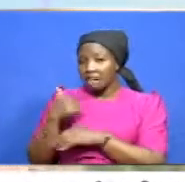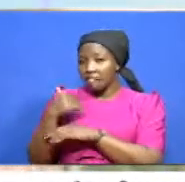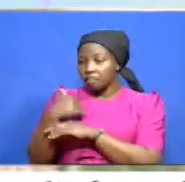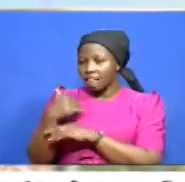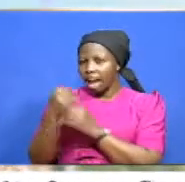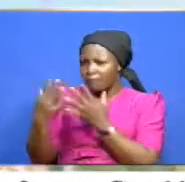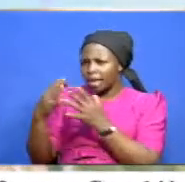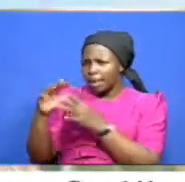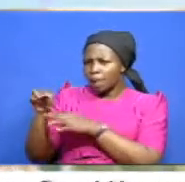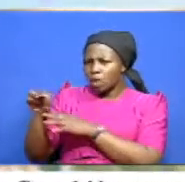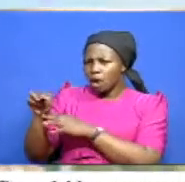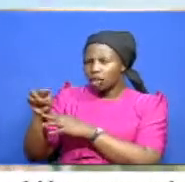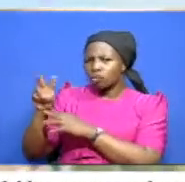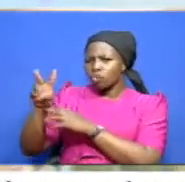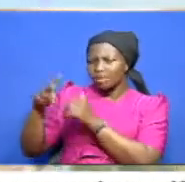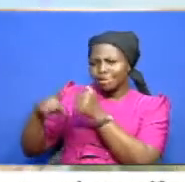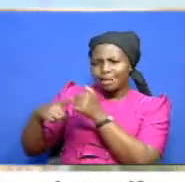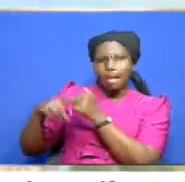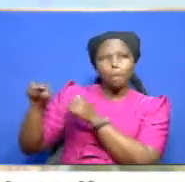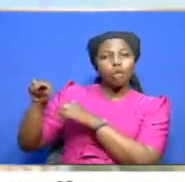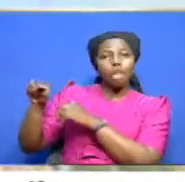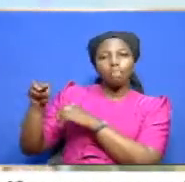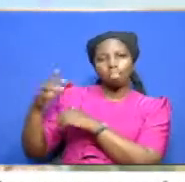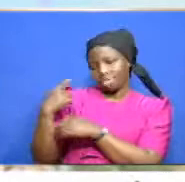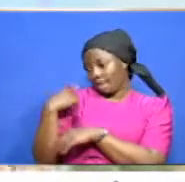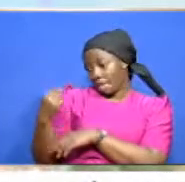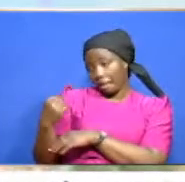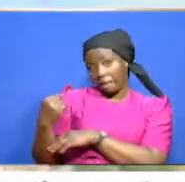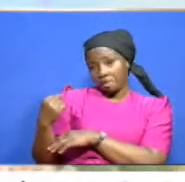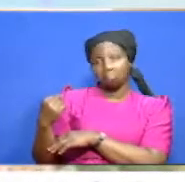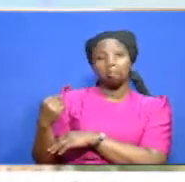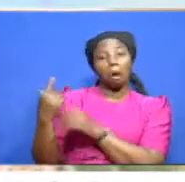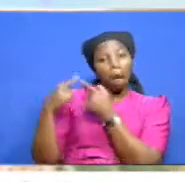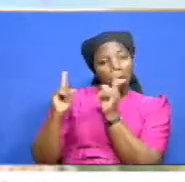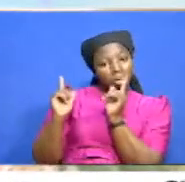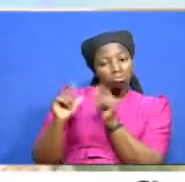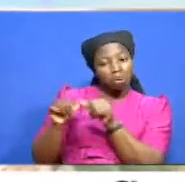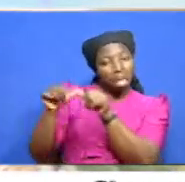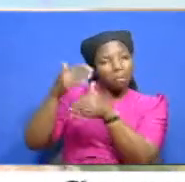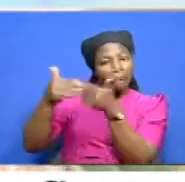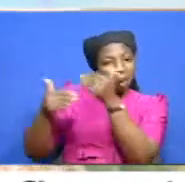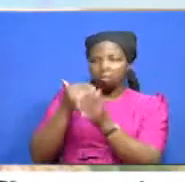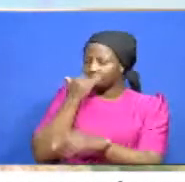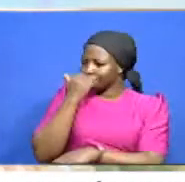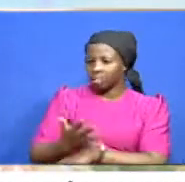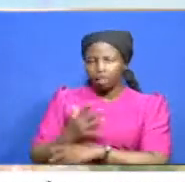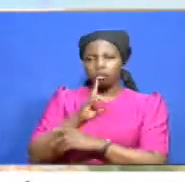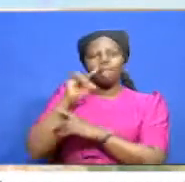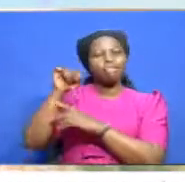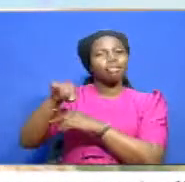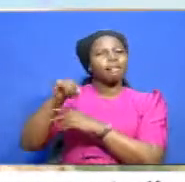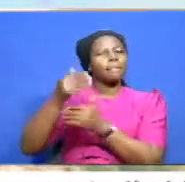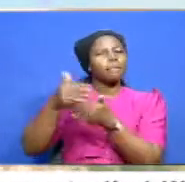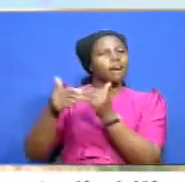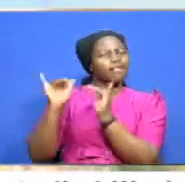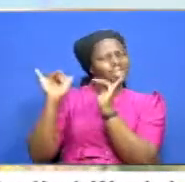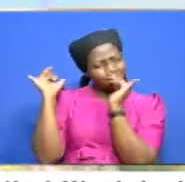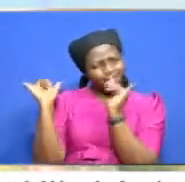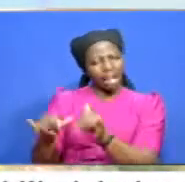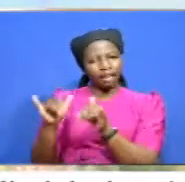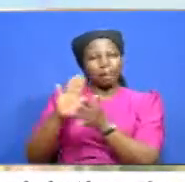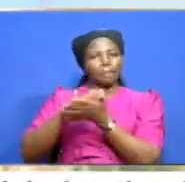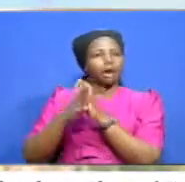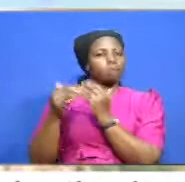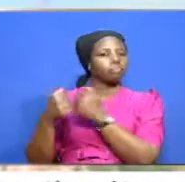milioni 26, na jengo bado liko hivyo hivyo. Kwa hivyo hili jengo limekuwa hapa, limekuwa sasa ni changamoto